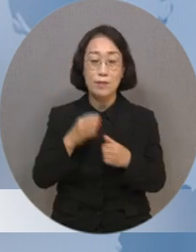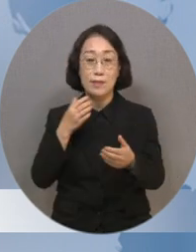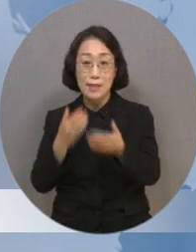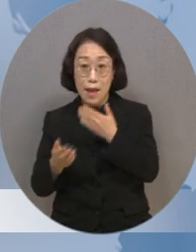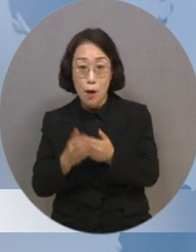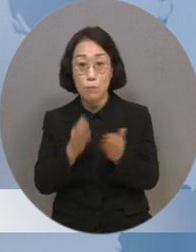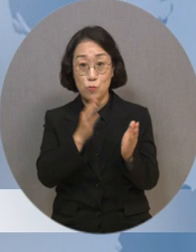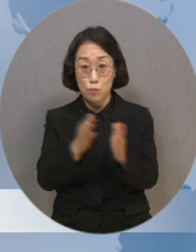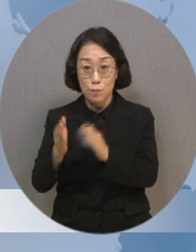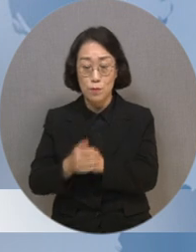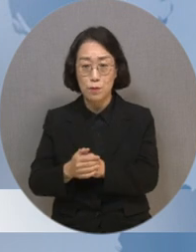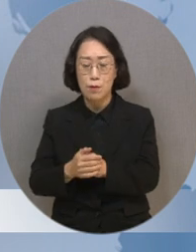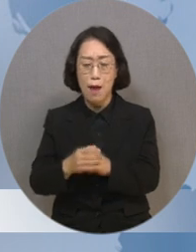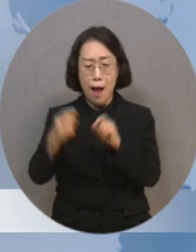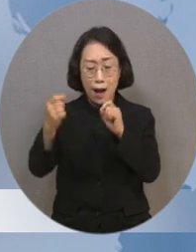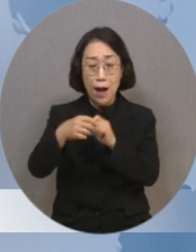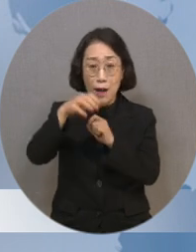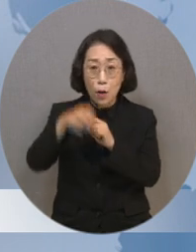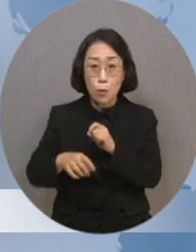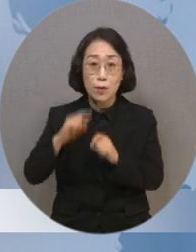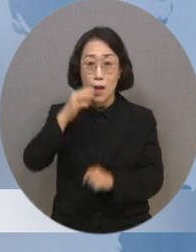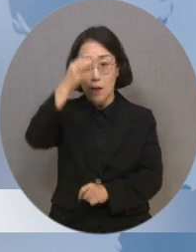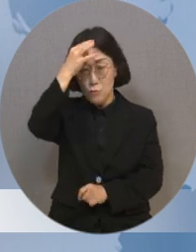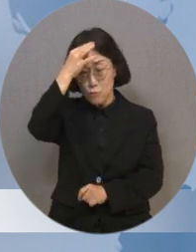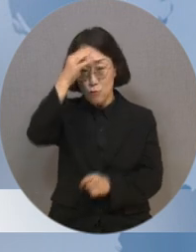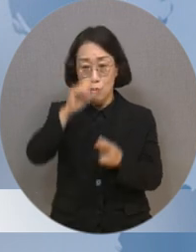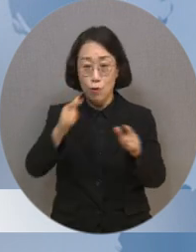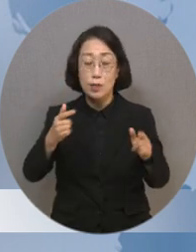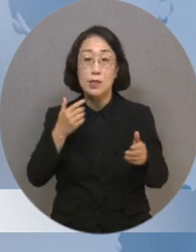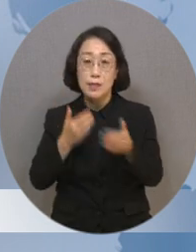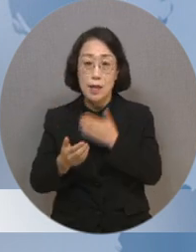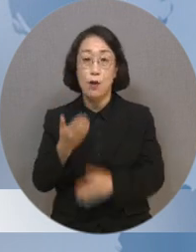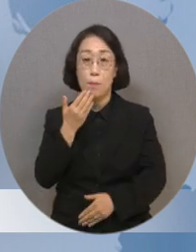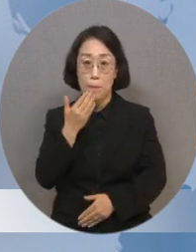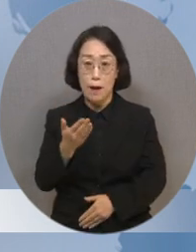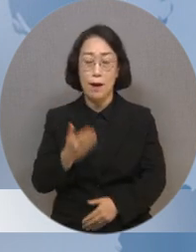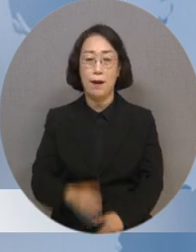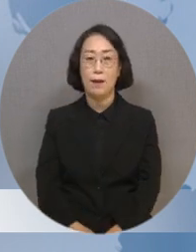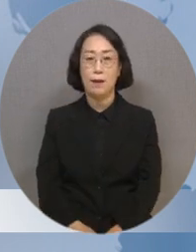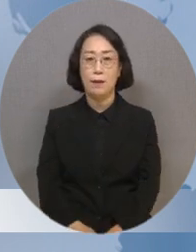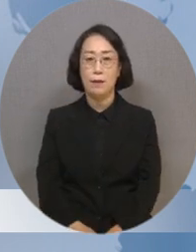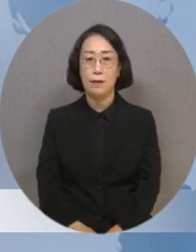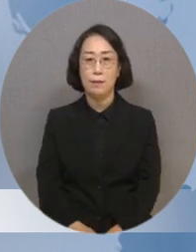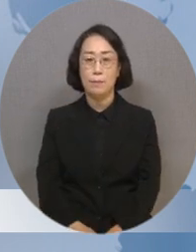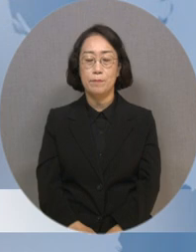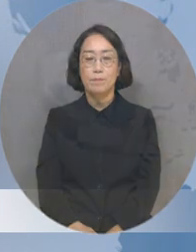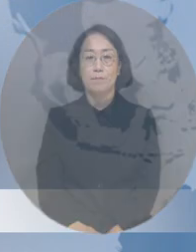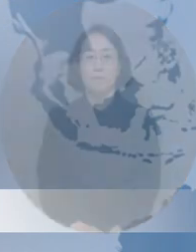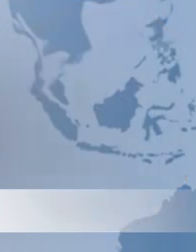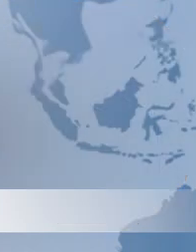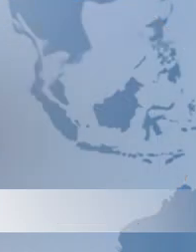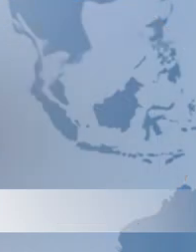주민들에게 일상 속에서 예술을 경험할 수 있는 기회를 제공한 건데요. 차혜미